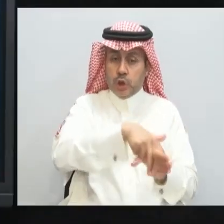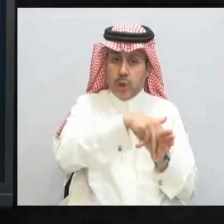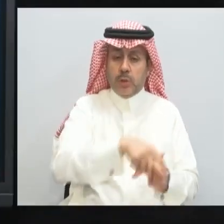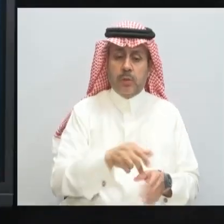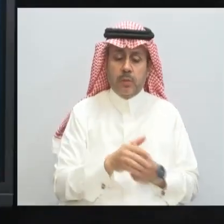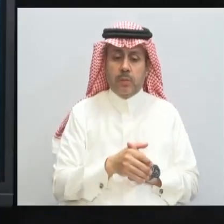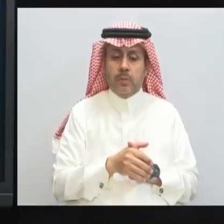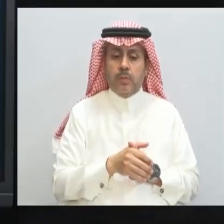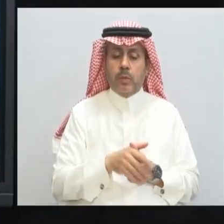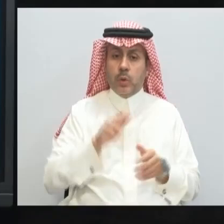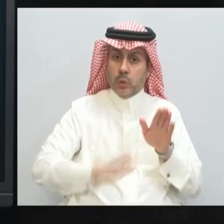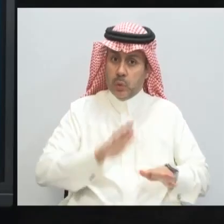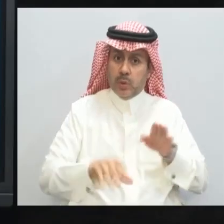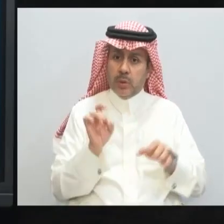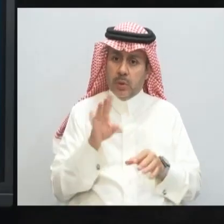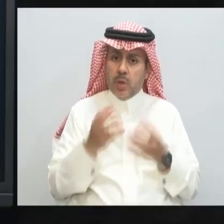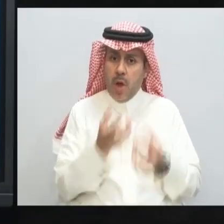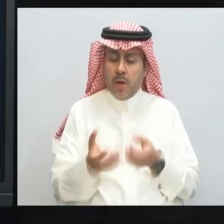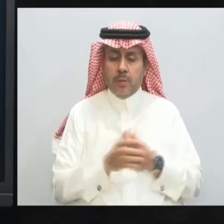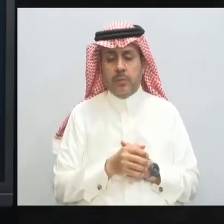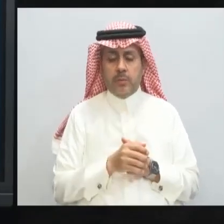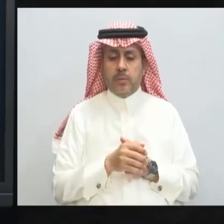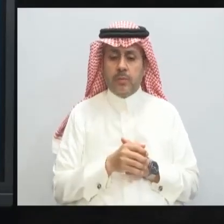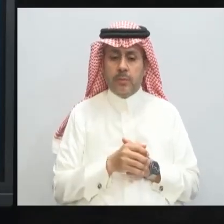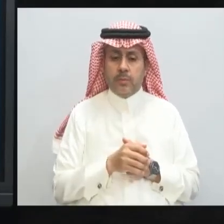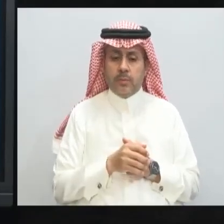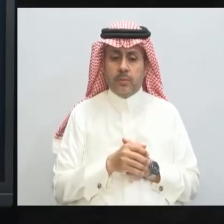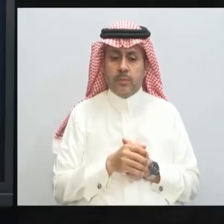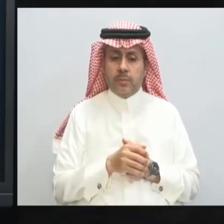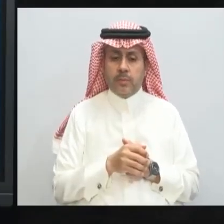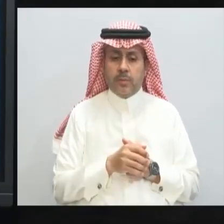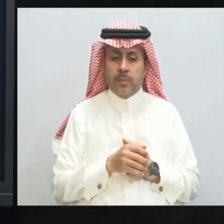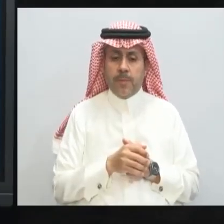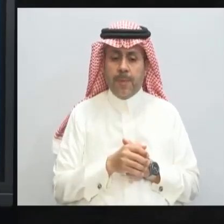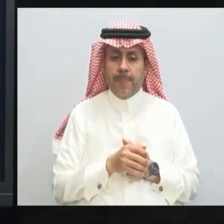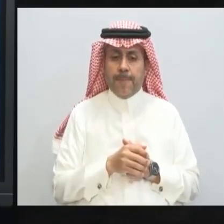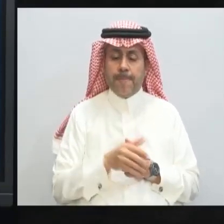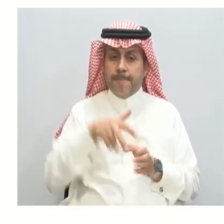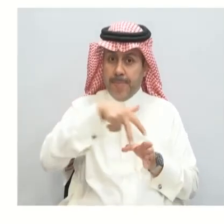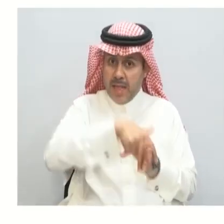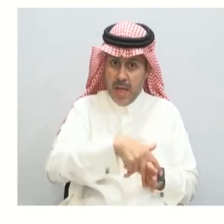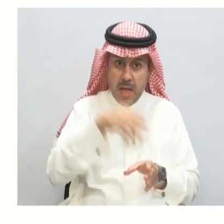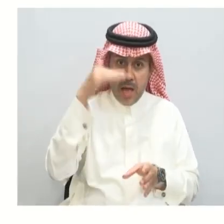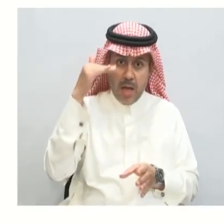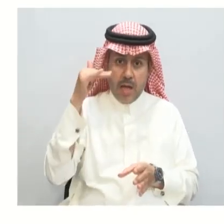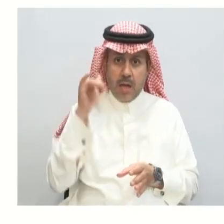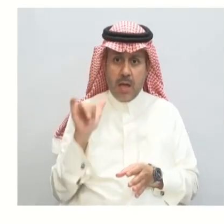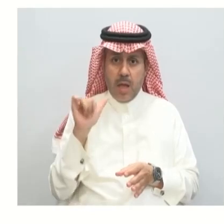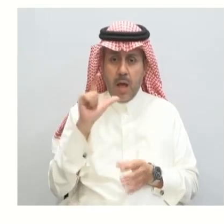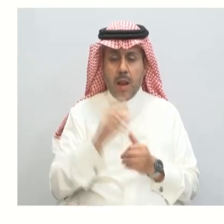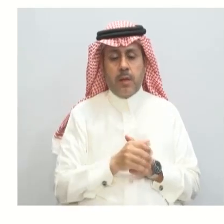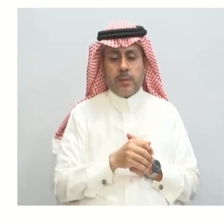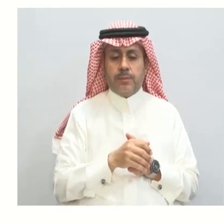ركضها من شده جريه ايضا الايه التي تليها مرتبطه ايضا بالخيل يقول الله عز وجل فالمغيرات